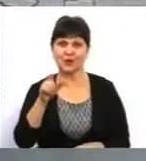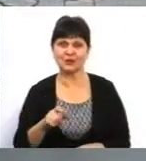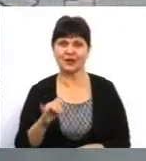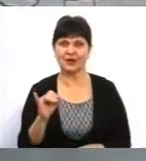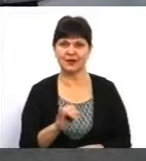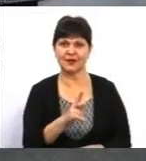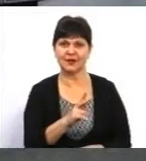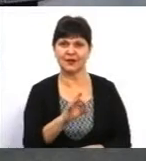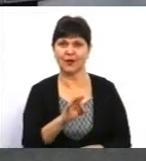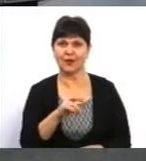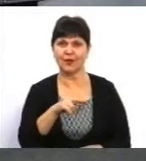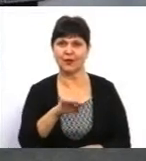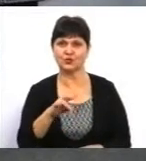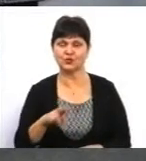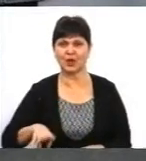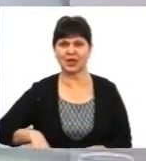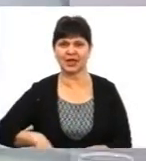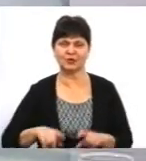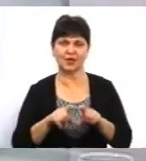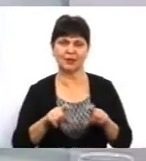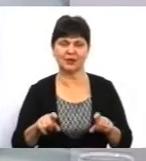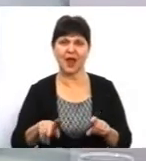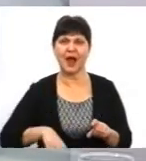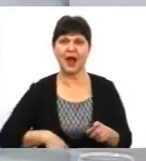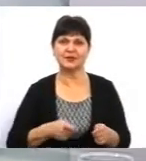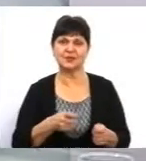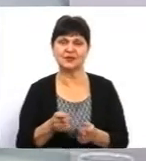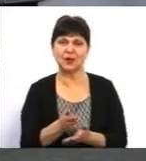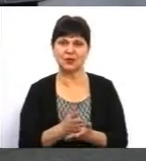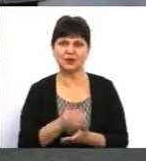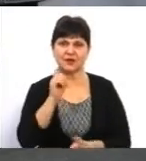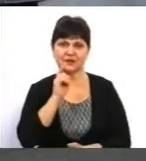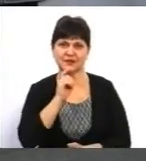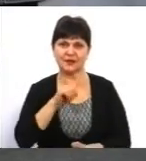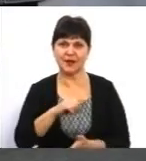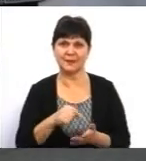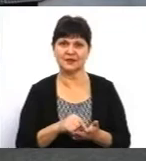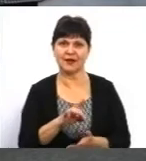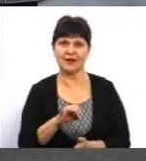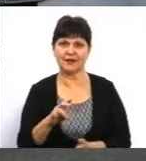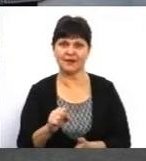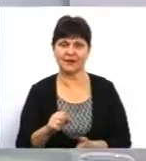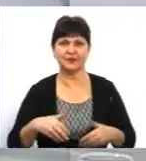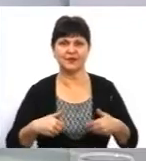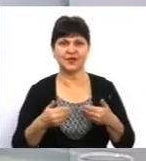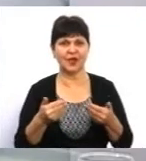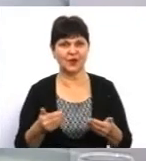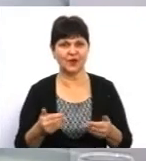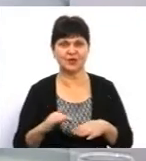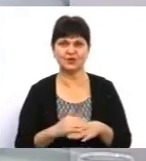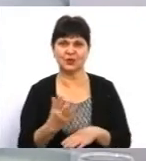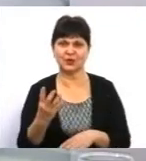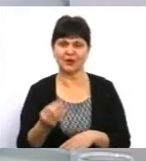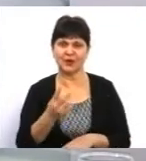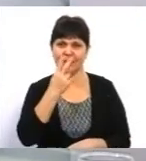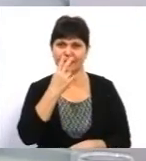Копчук, директорка Департаменту адміністративних послуг Вінницької міської ради. Вітаю вас, пані Ірино, в студії «Теми дня». Я нагадую глядачам, що